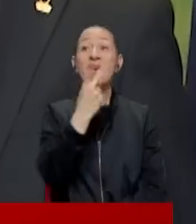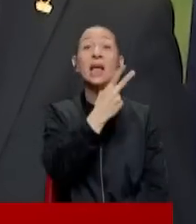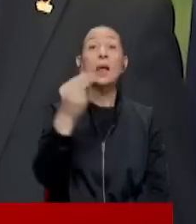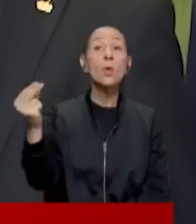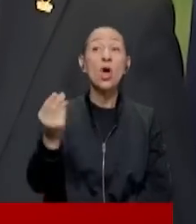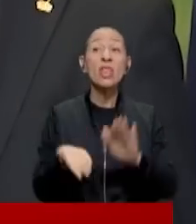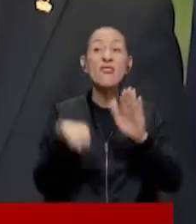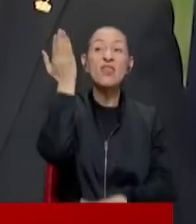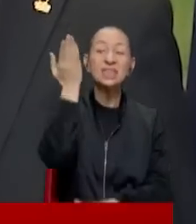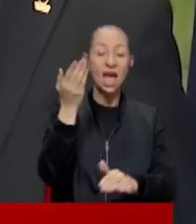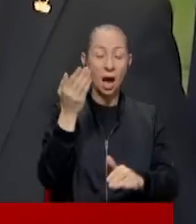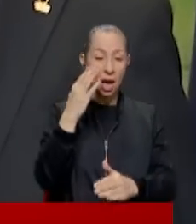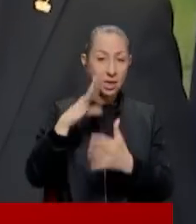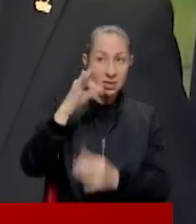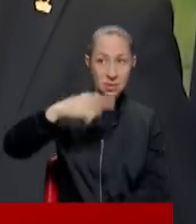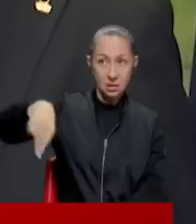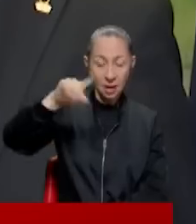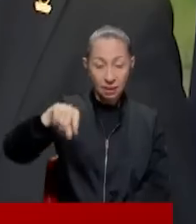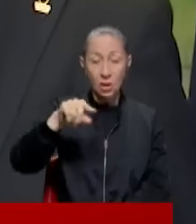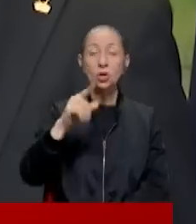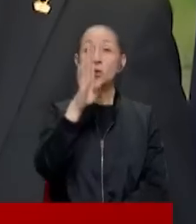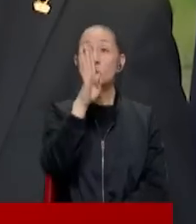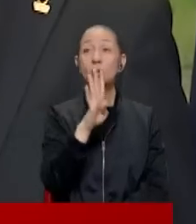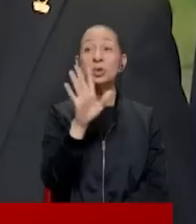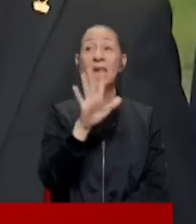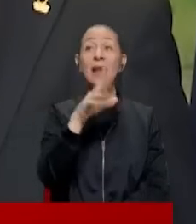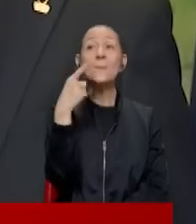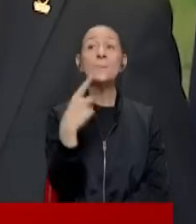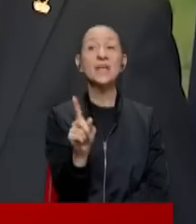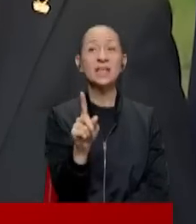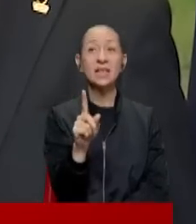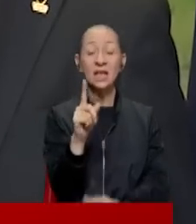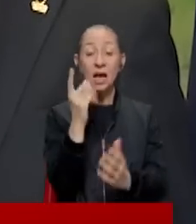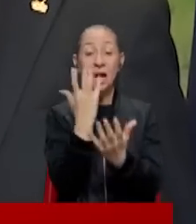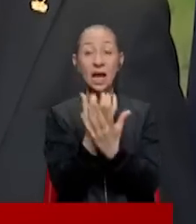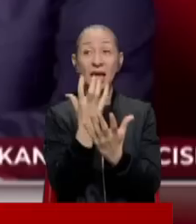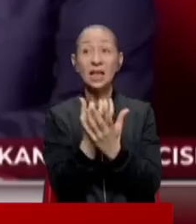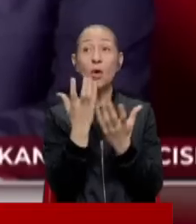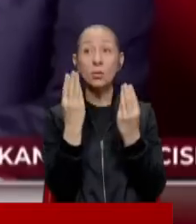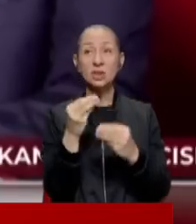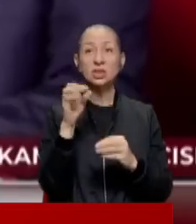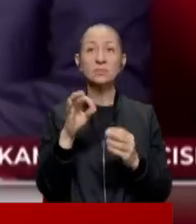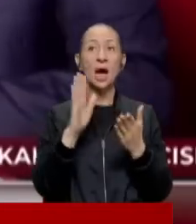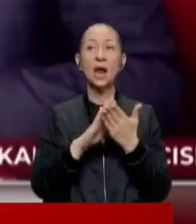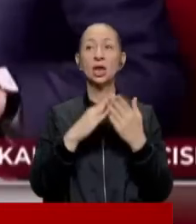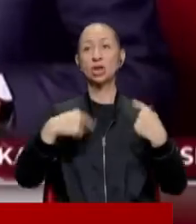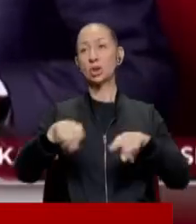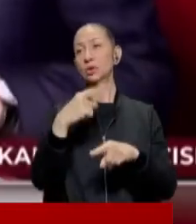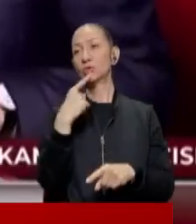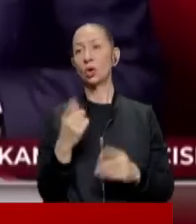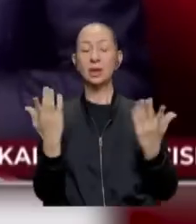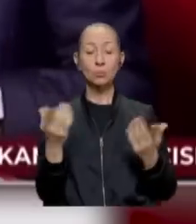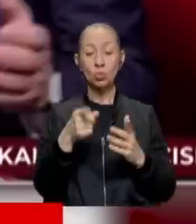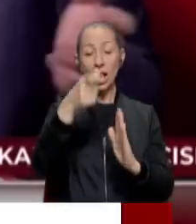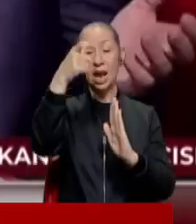milyonun üzerindeki seçmenlerin sadece 4 kayıt altına alınması şimdi arkadaşlarımız diyor ki efendim